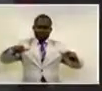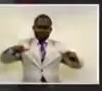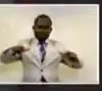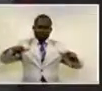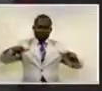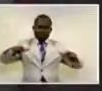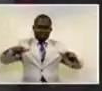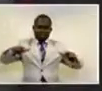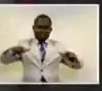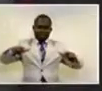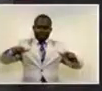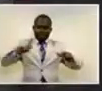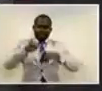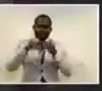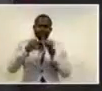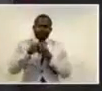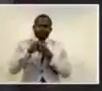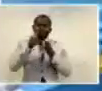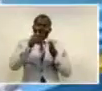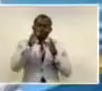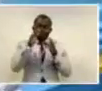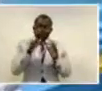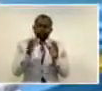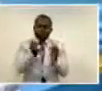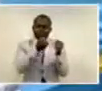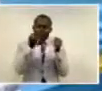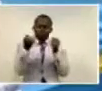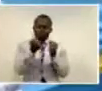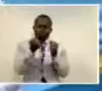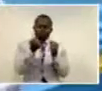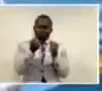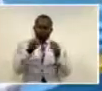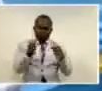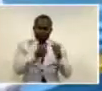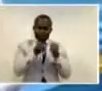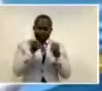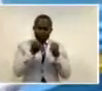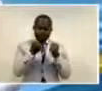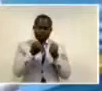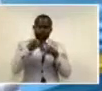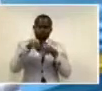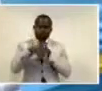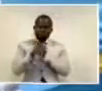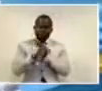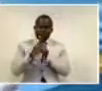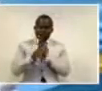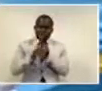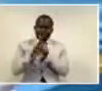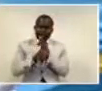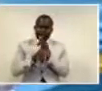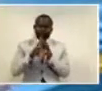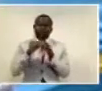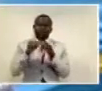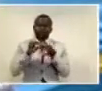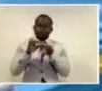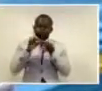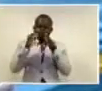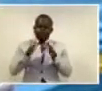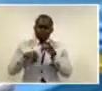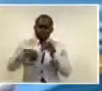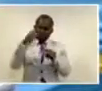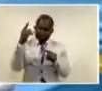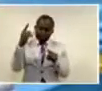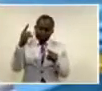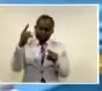uburana na mama wawe oya twayiburanye n'uwayibohoje aha tuburana mu kagari mu bunzi b'akagari